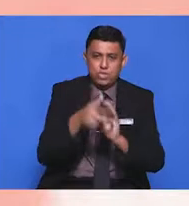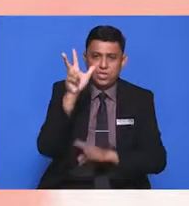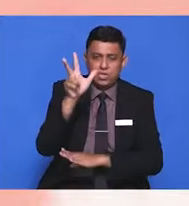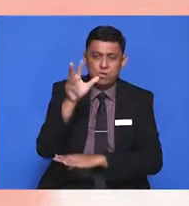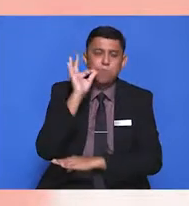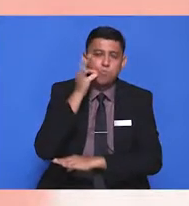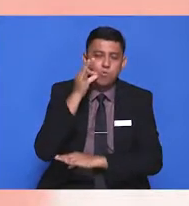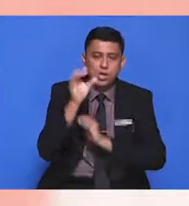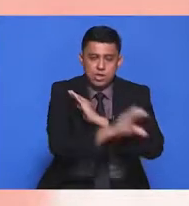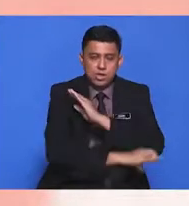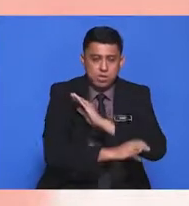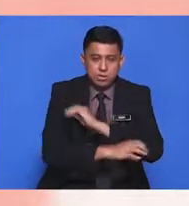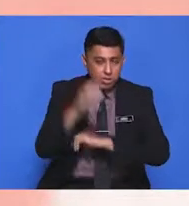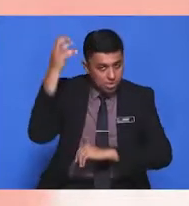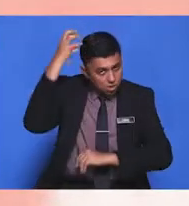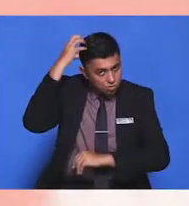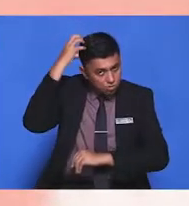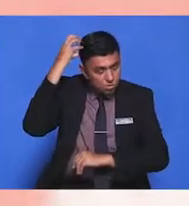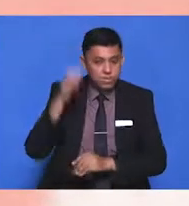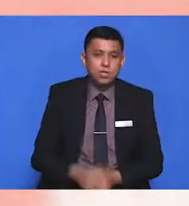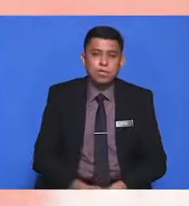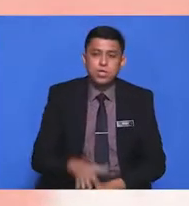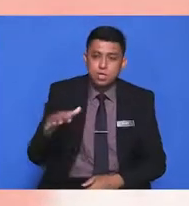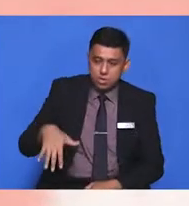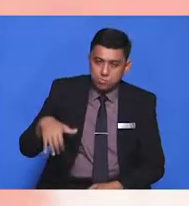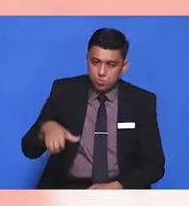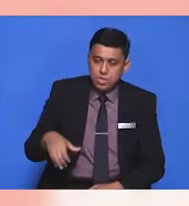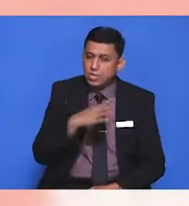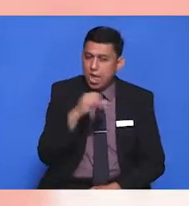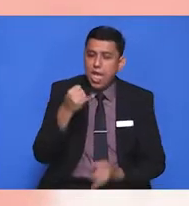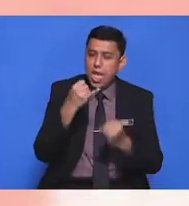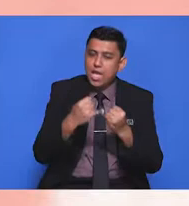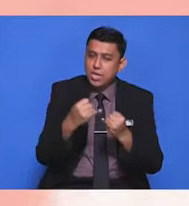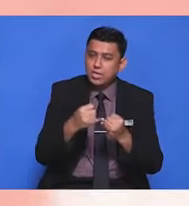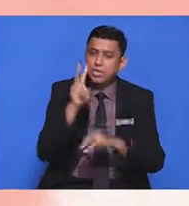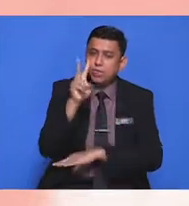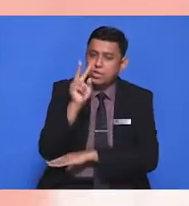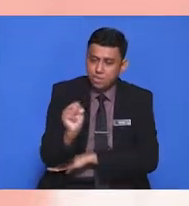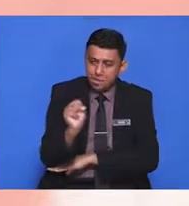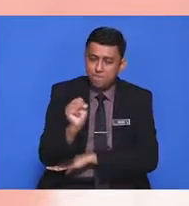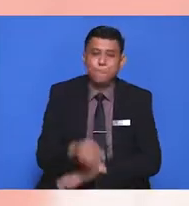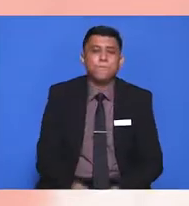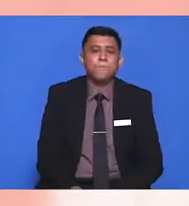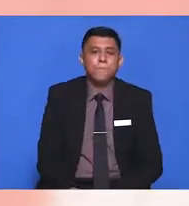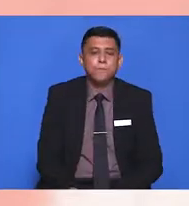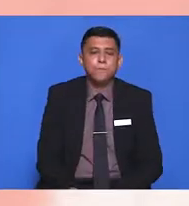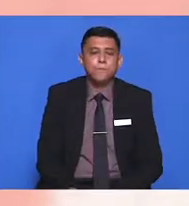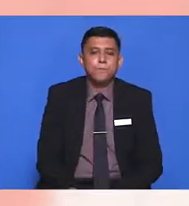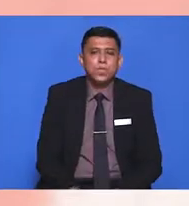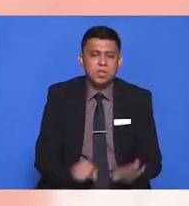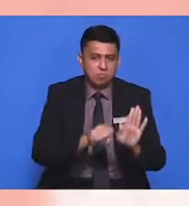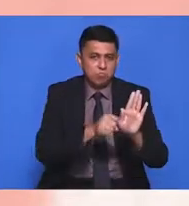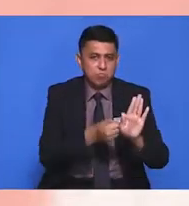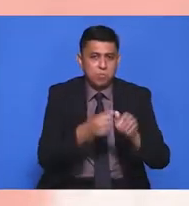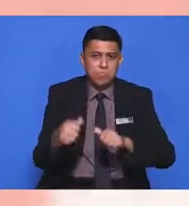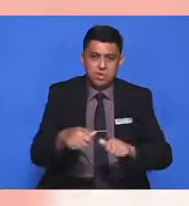iaitu Laos, Kemboja dan berakhir di Vietnam. Kepentingan utama Sungai Mekong adalah sumber